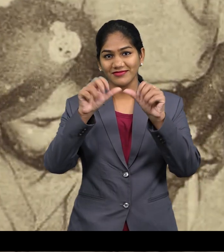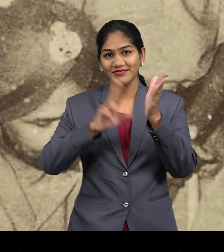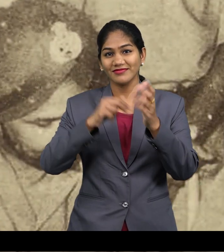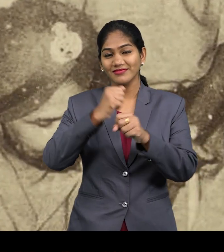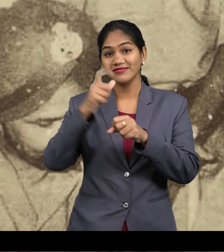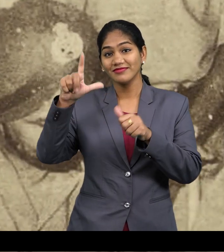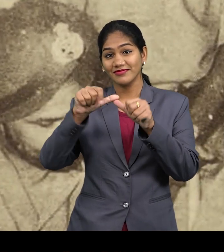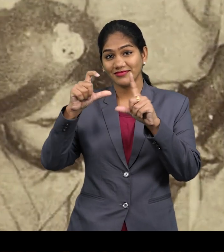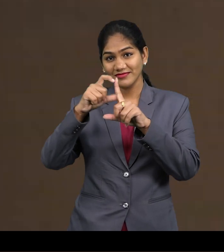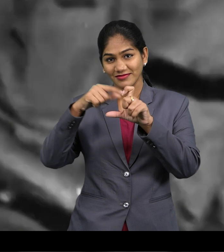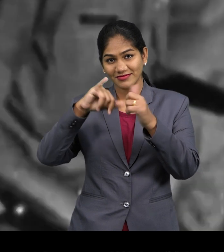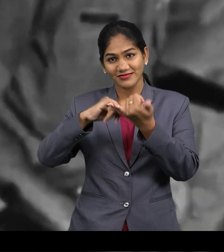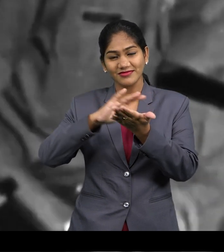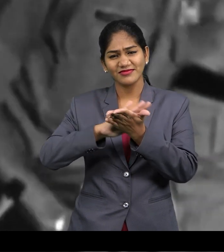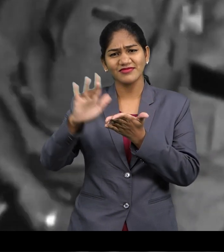बांग्लादेश युद्ध